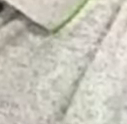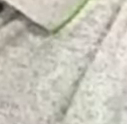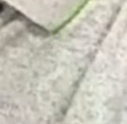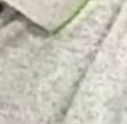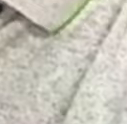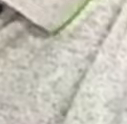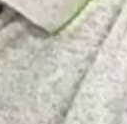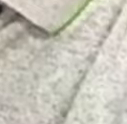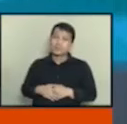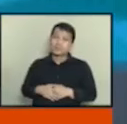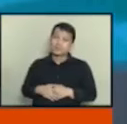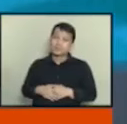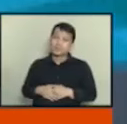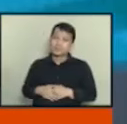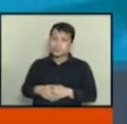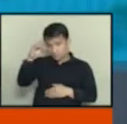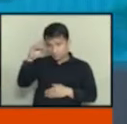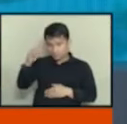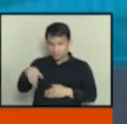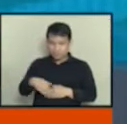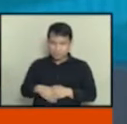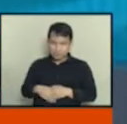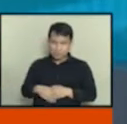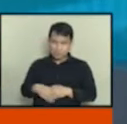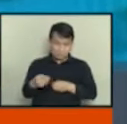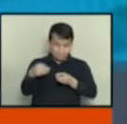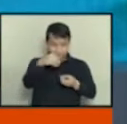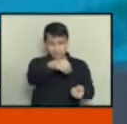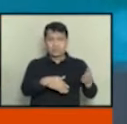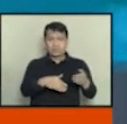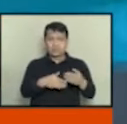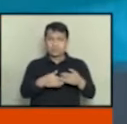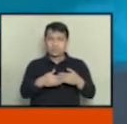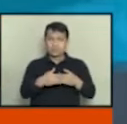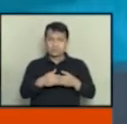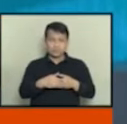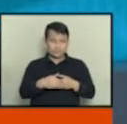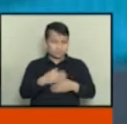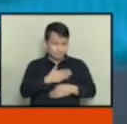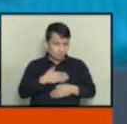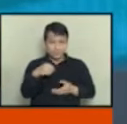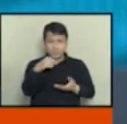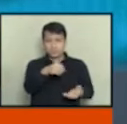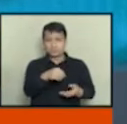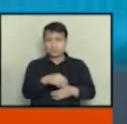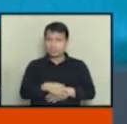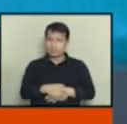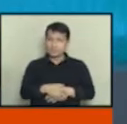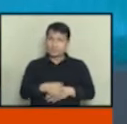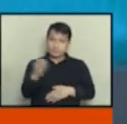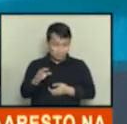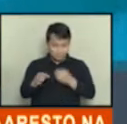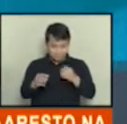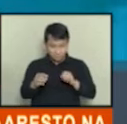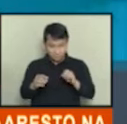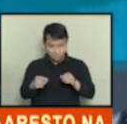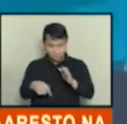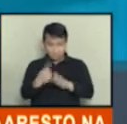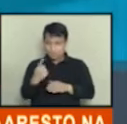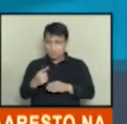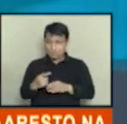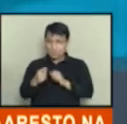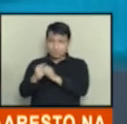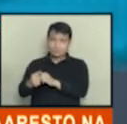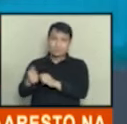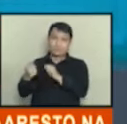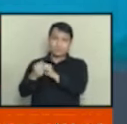si kumpare? Pagka umuwi yung lalaki, minsan nagpapadala ako. Sabi ko, pre, pwedeng pasuyo kay Mrs. Then pupunta sa bahay. Magkasama